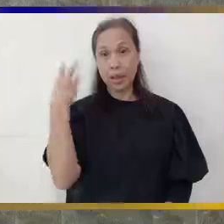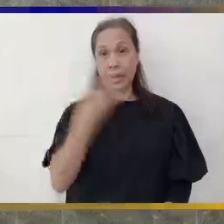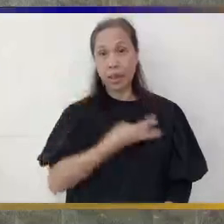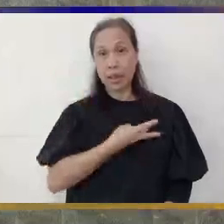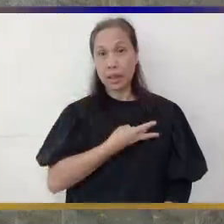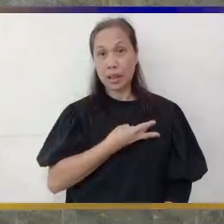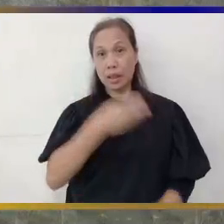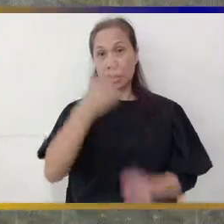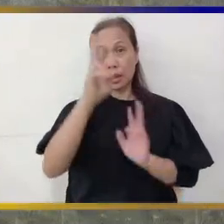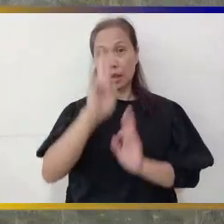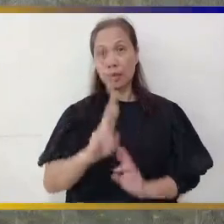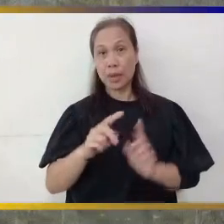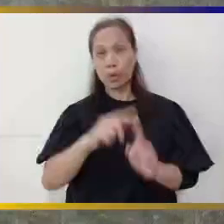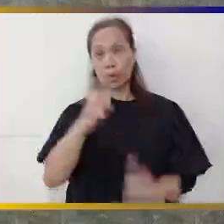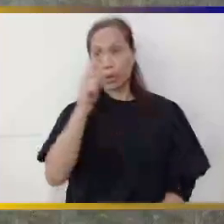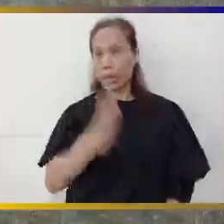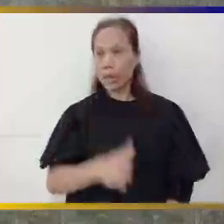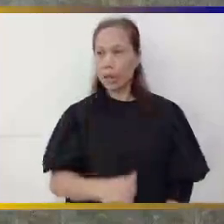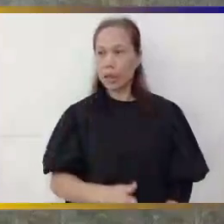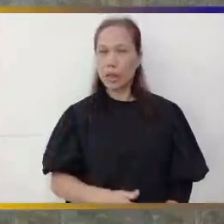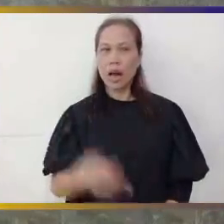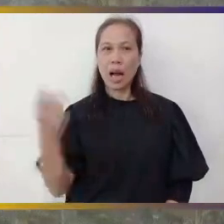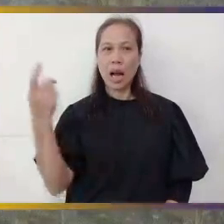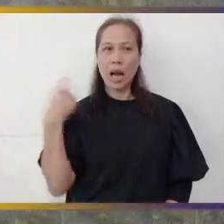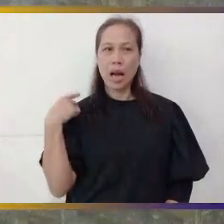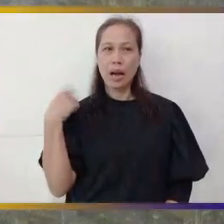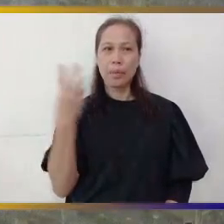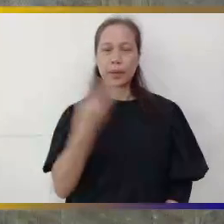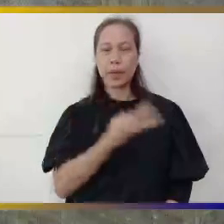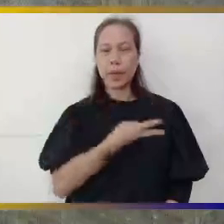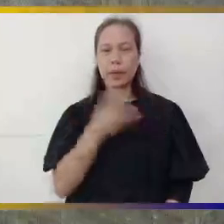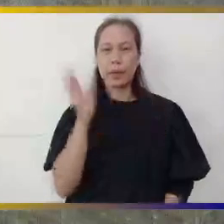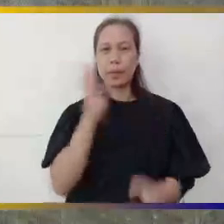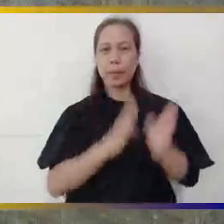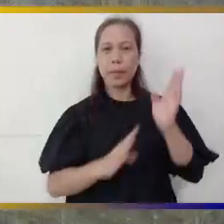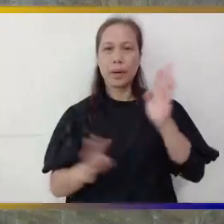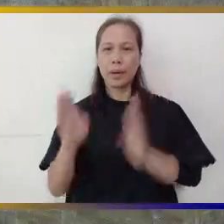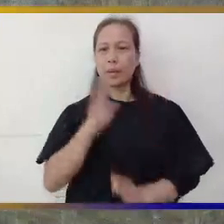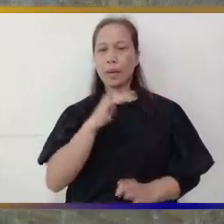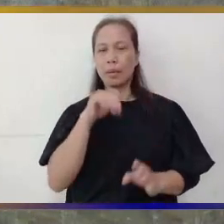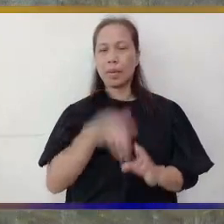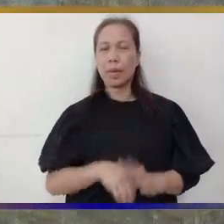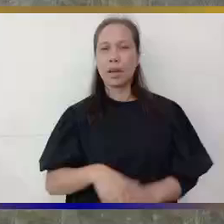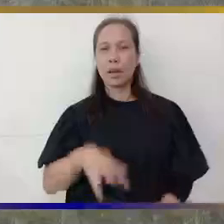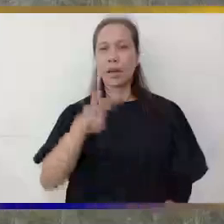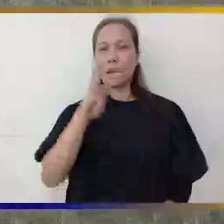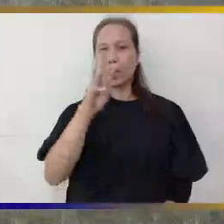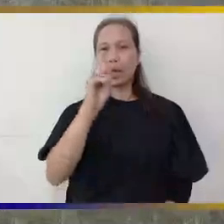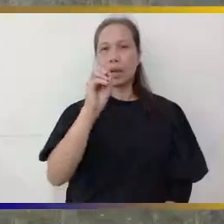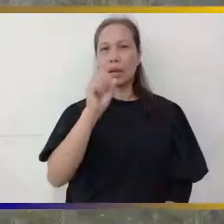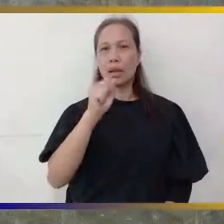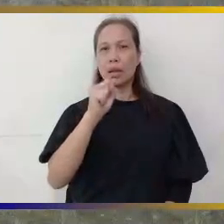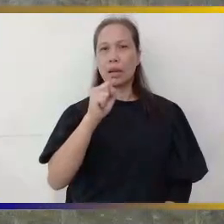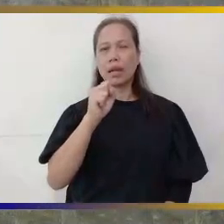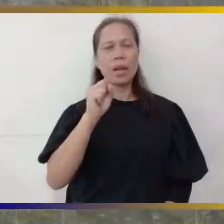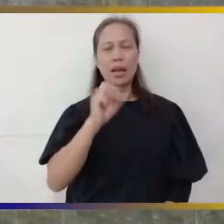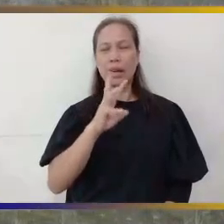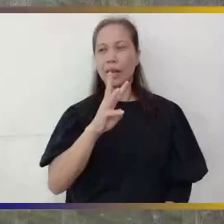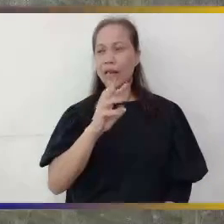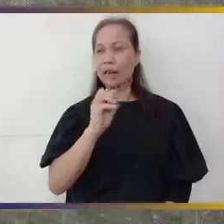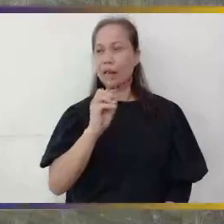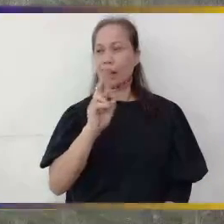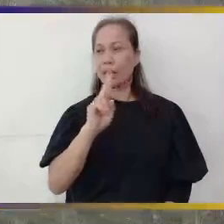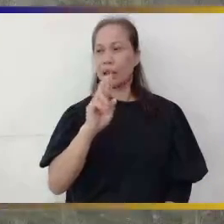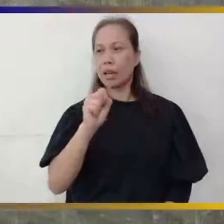sa Diyos kapatid magkakaroon tayo ng problema sa Worship What is